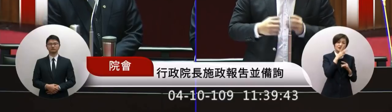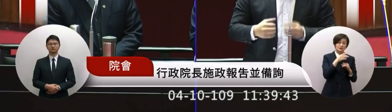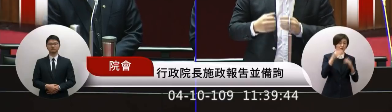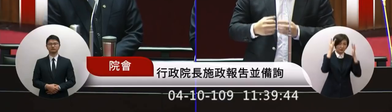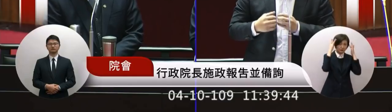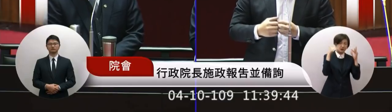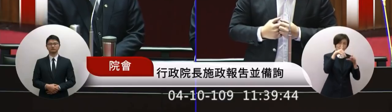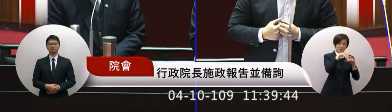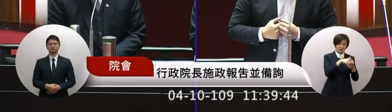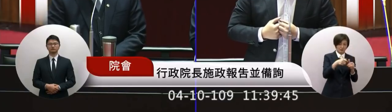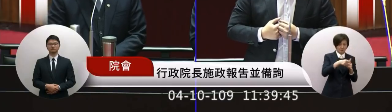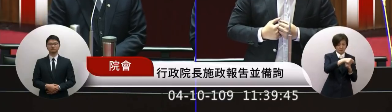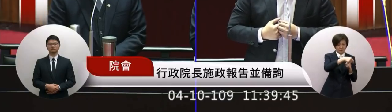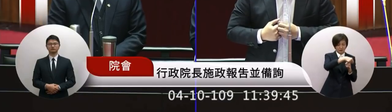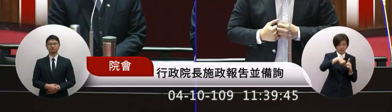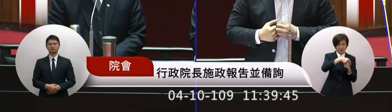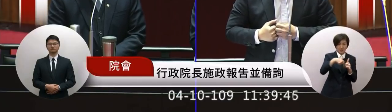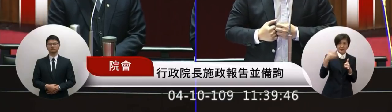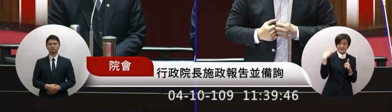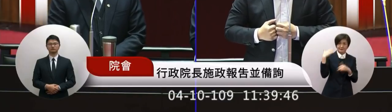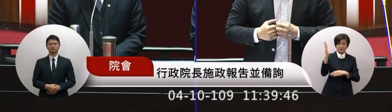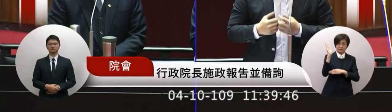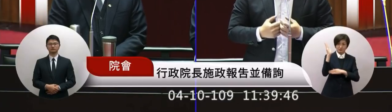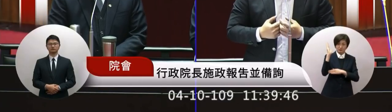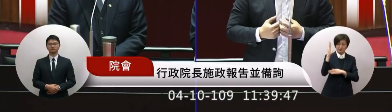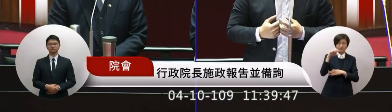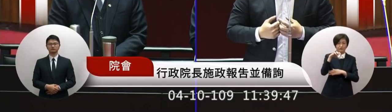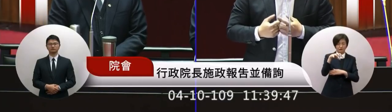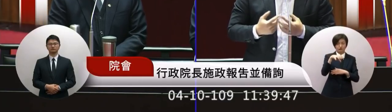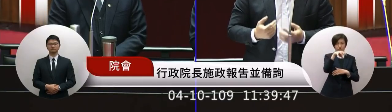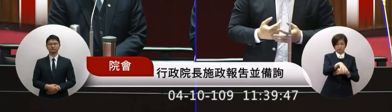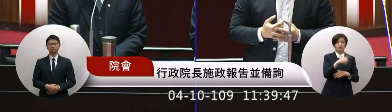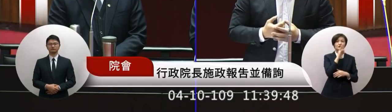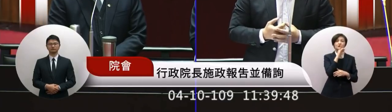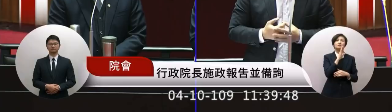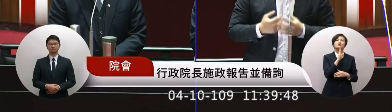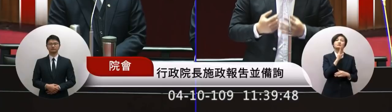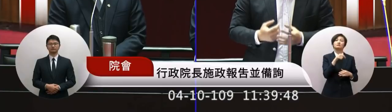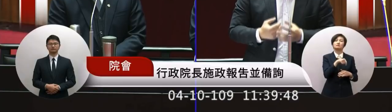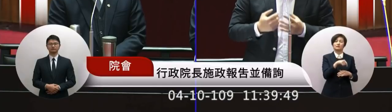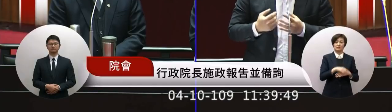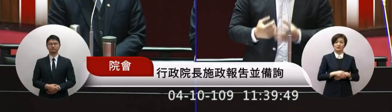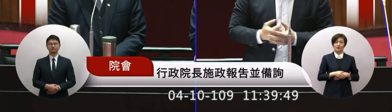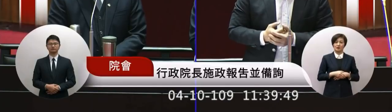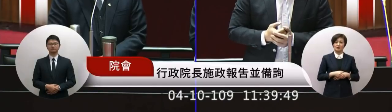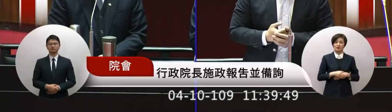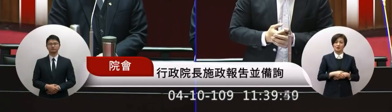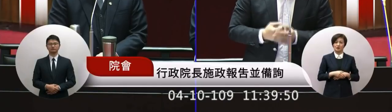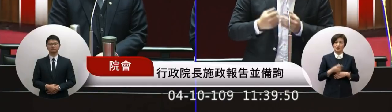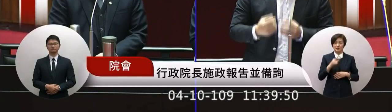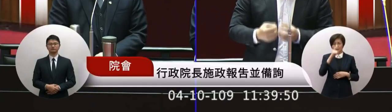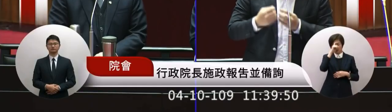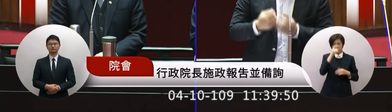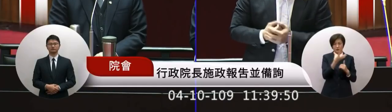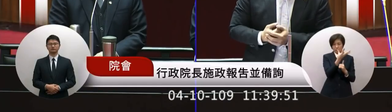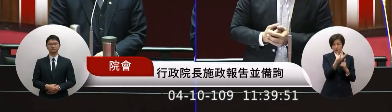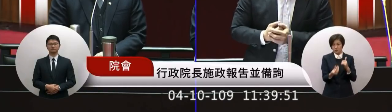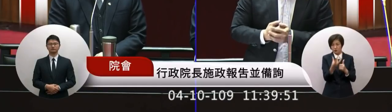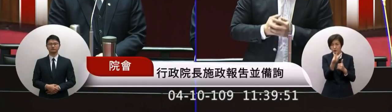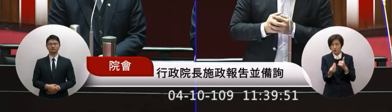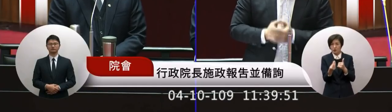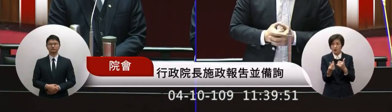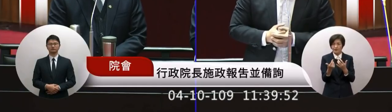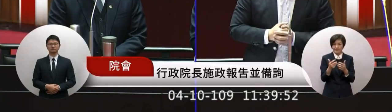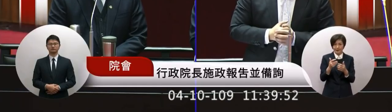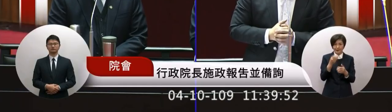所以过去省议会、省政府，咱嘛放伫遐。伫交通的枢纽顶端，伫区域平衡的顶端，伫风险分散